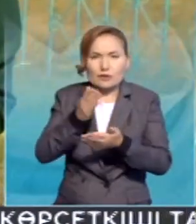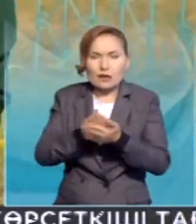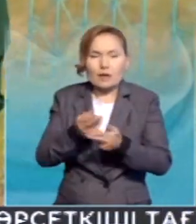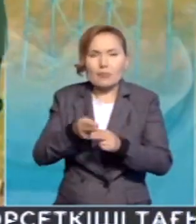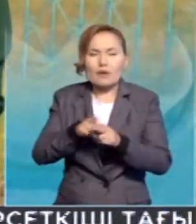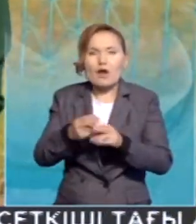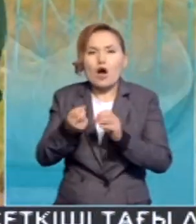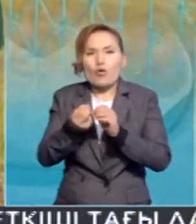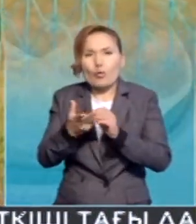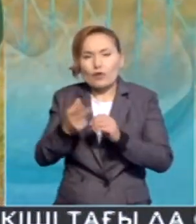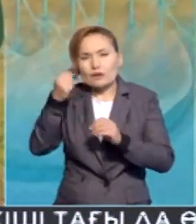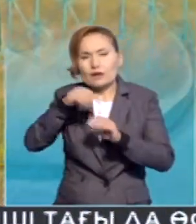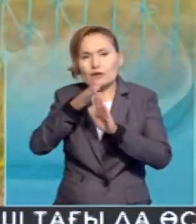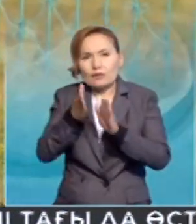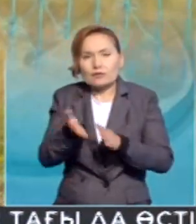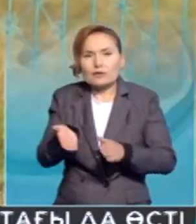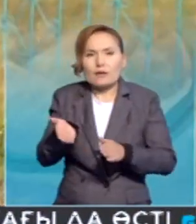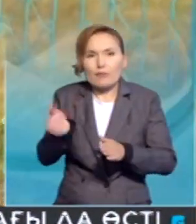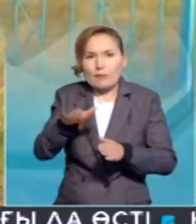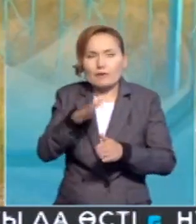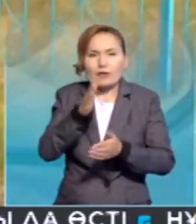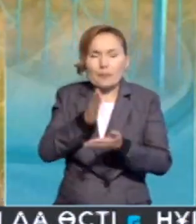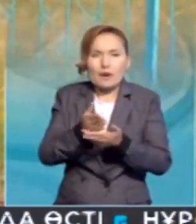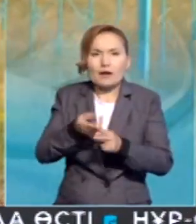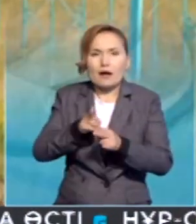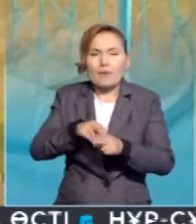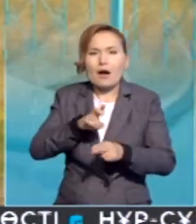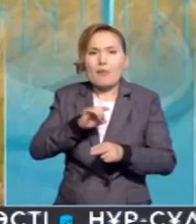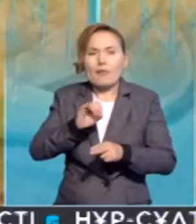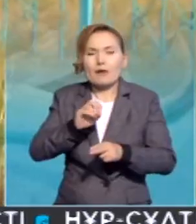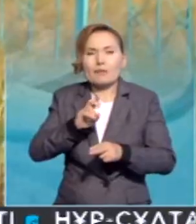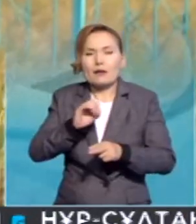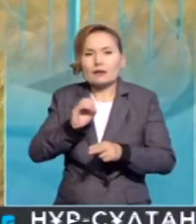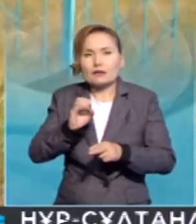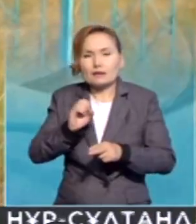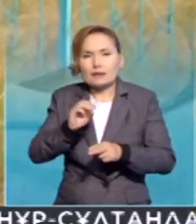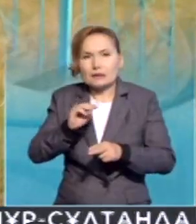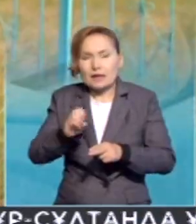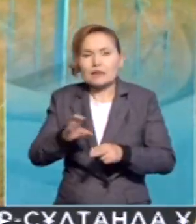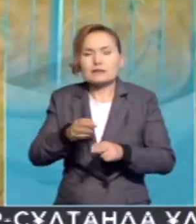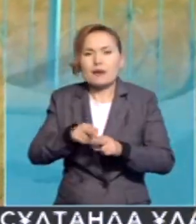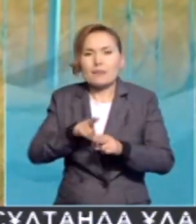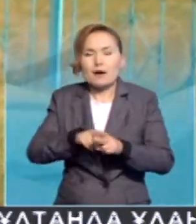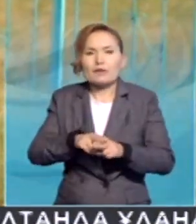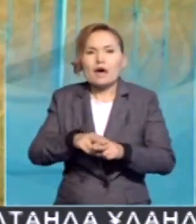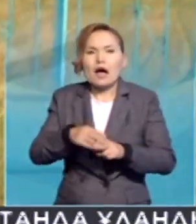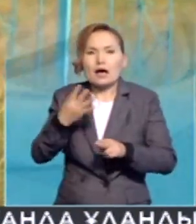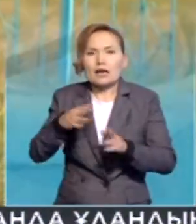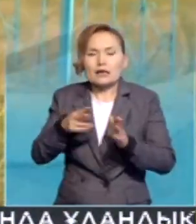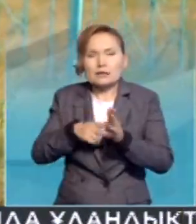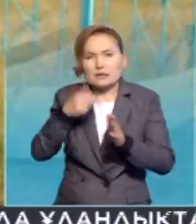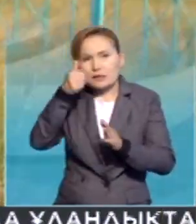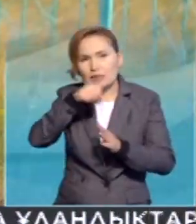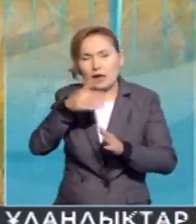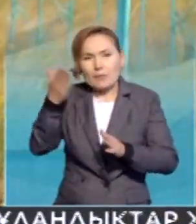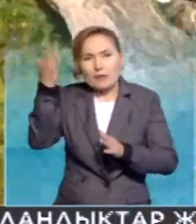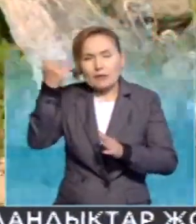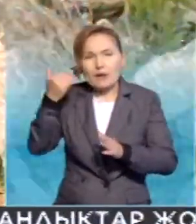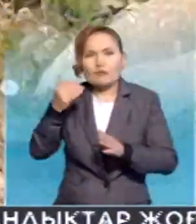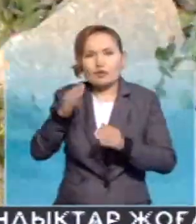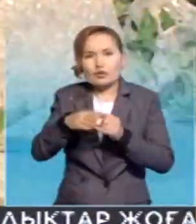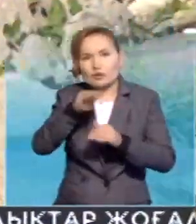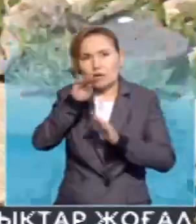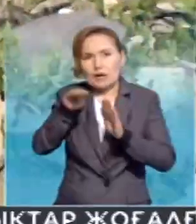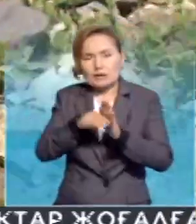бар. Жалпы дәл осы сіз көріп тұрған балбалтас 1948 жылы Әлкей Марғұлан экспедициясы басшысында табылған.